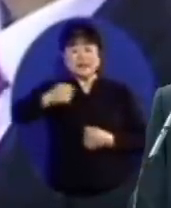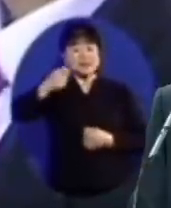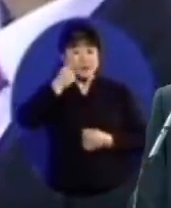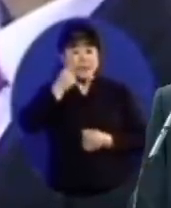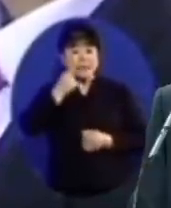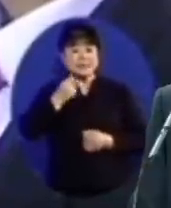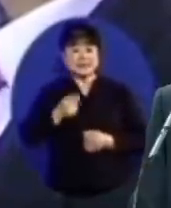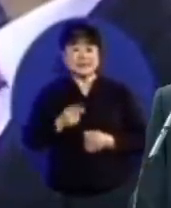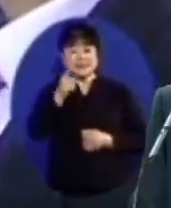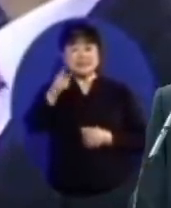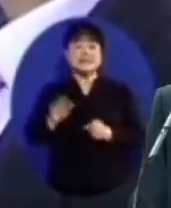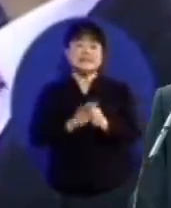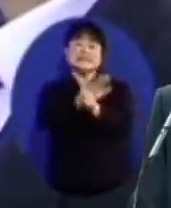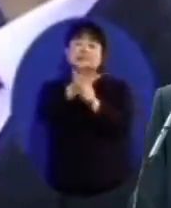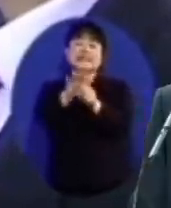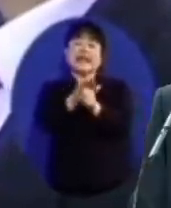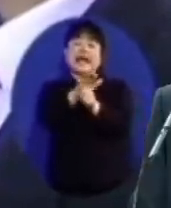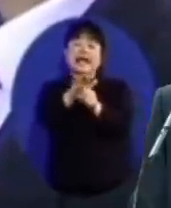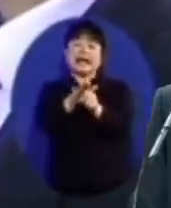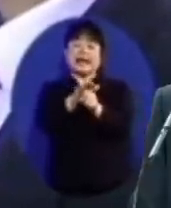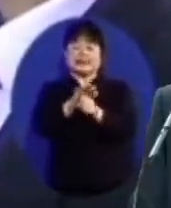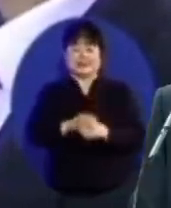못하는 그 사랑을